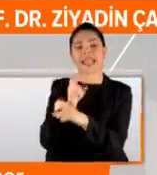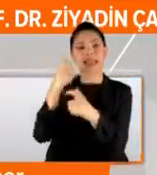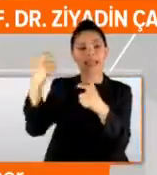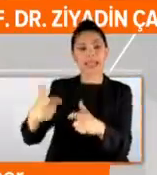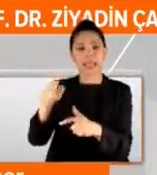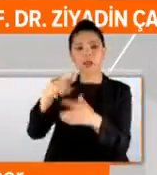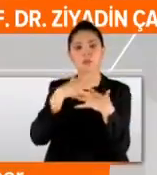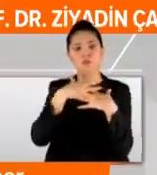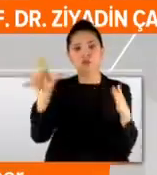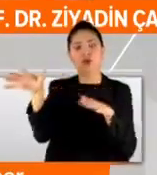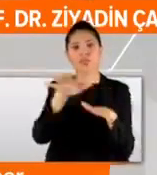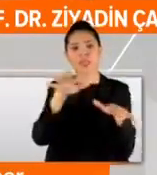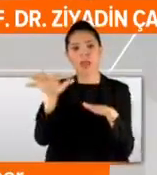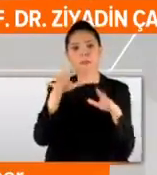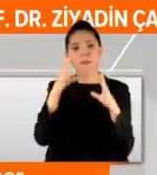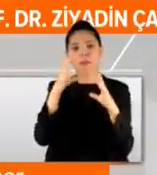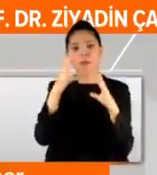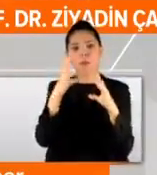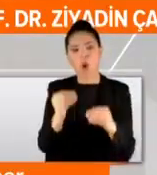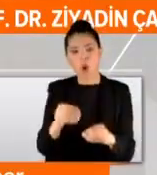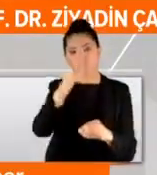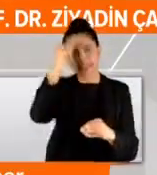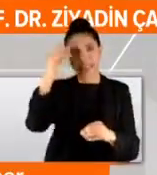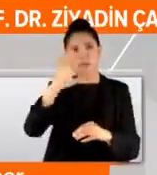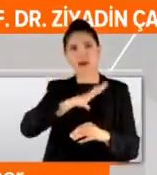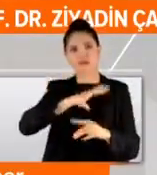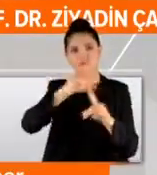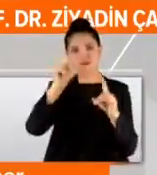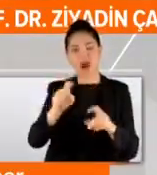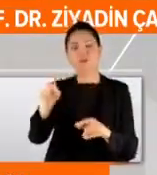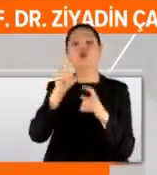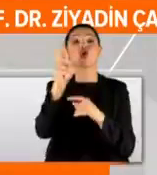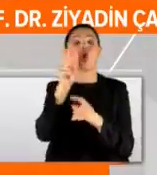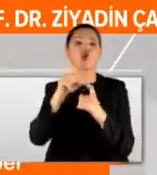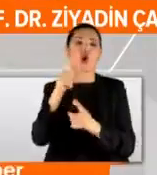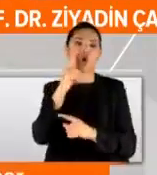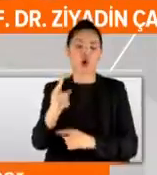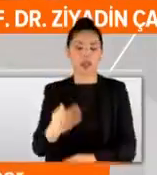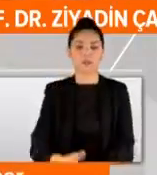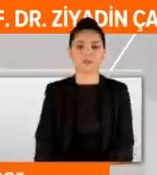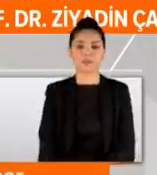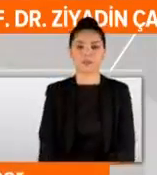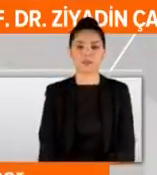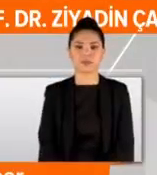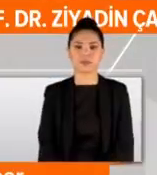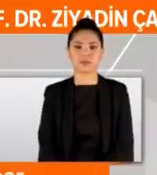bu kadar büyük bir deprem üretme ihtimali var mı hocam? Son soru olsun bu da.